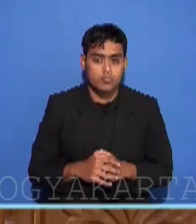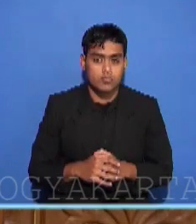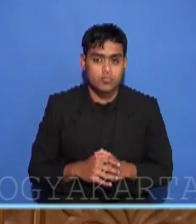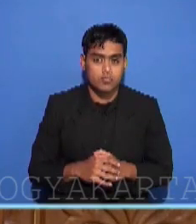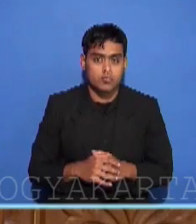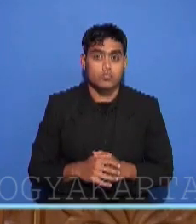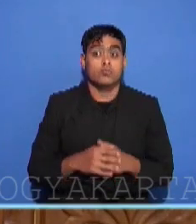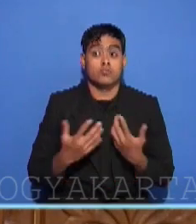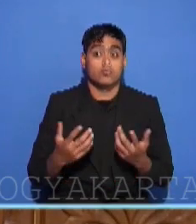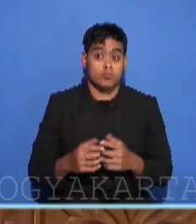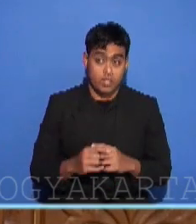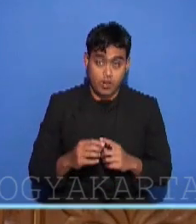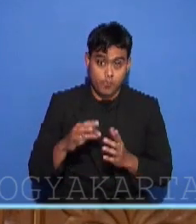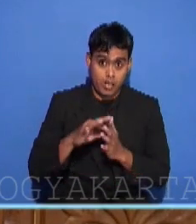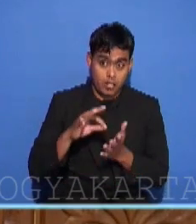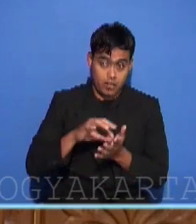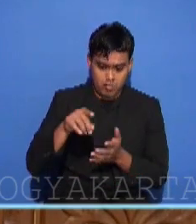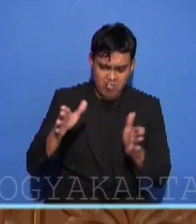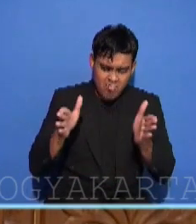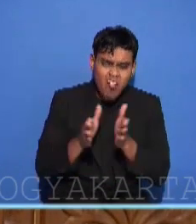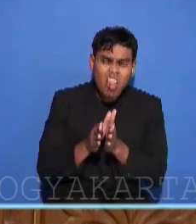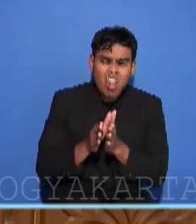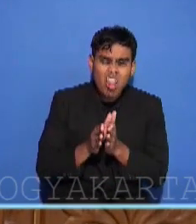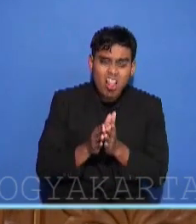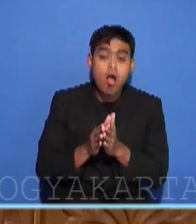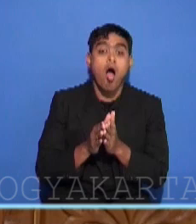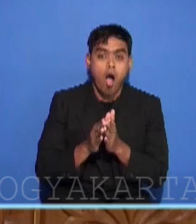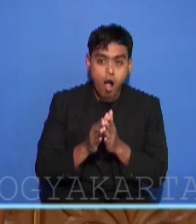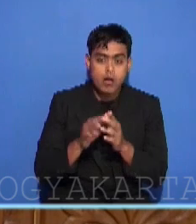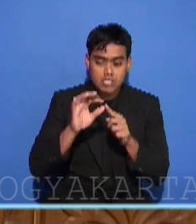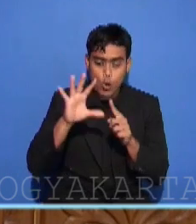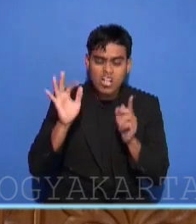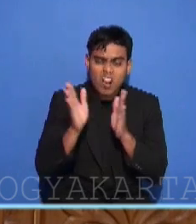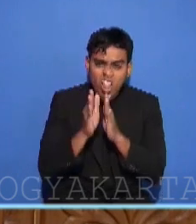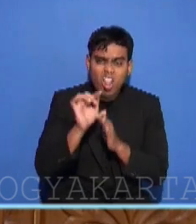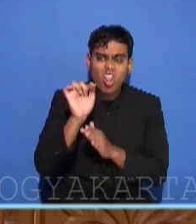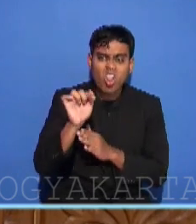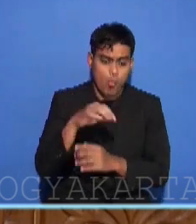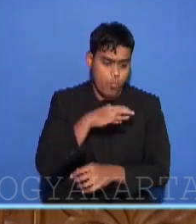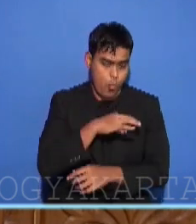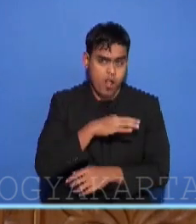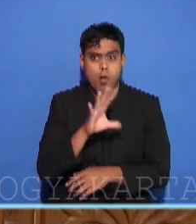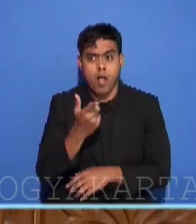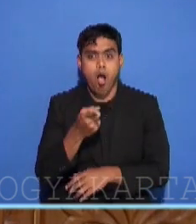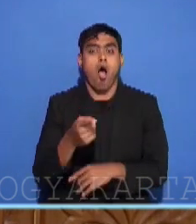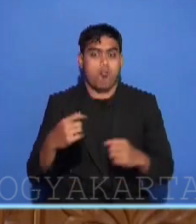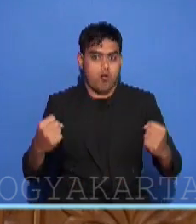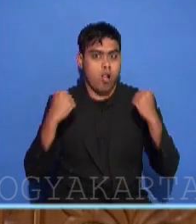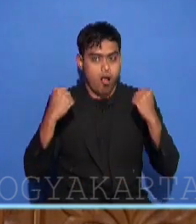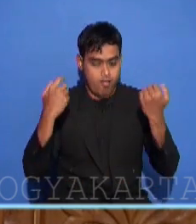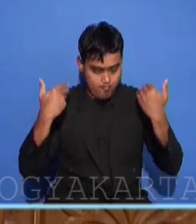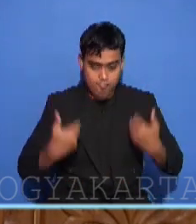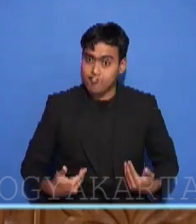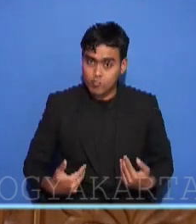Ronmin jinis permin mujudakan salah setunggaling tanaman ingkang migunani lan kathah paedahipun ing donyaning kasarasan. Cara tanemipun ingkang